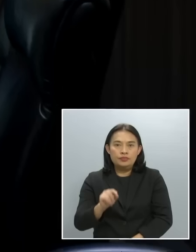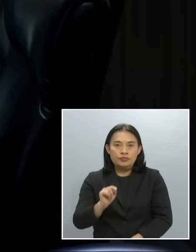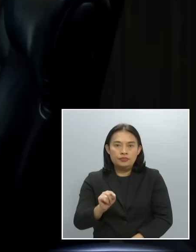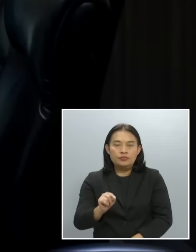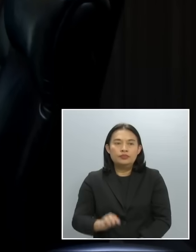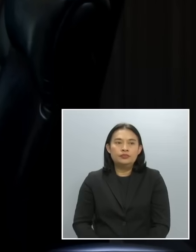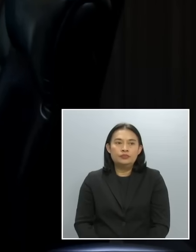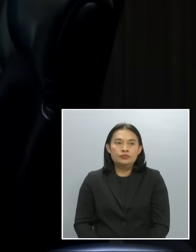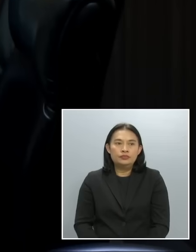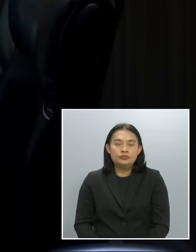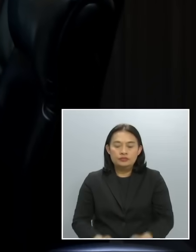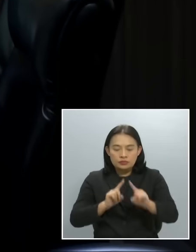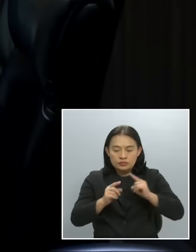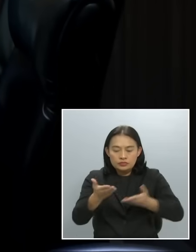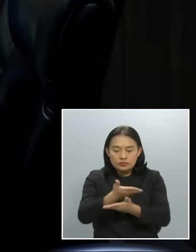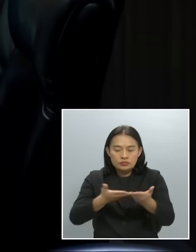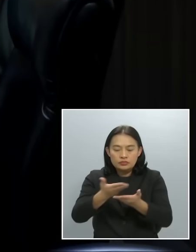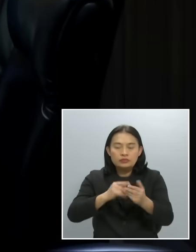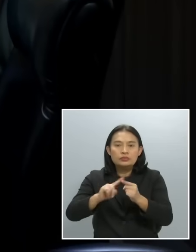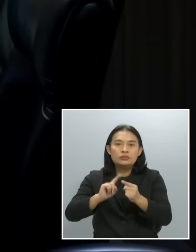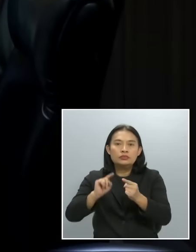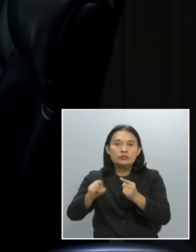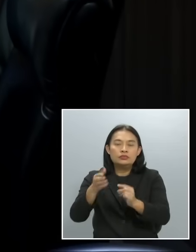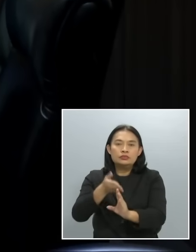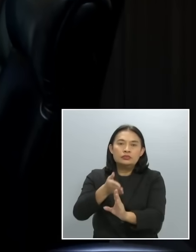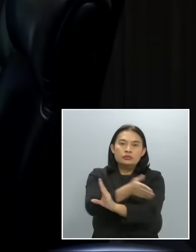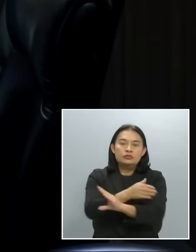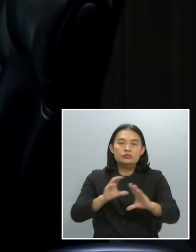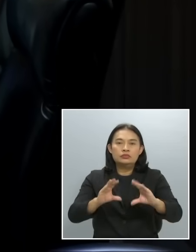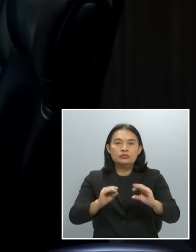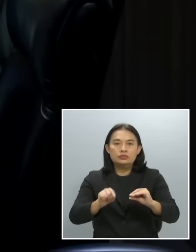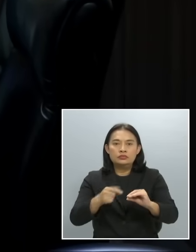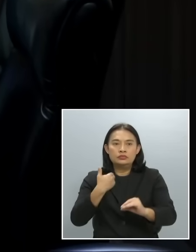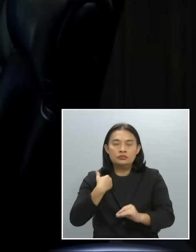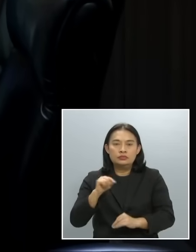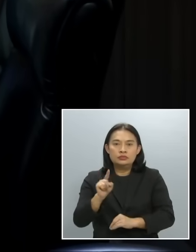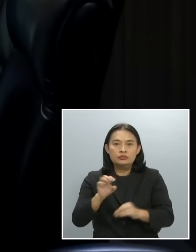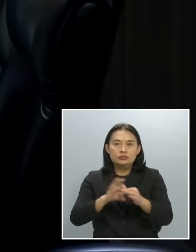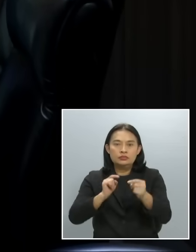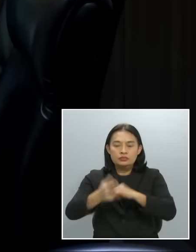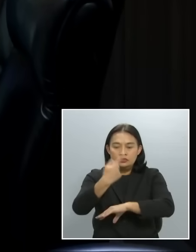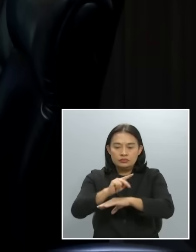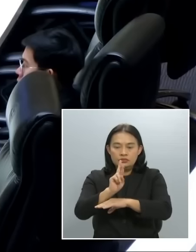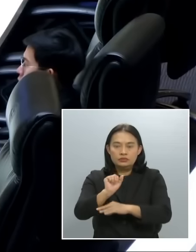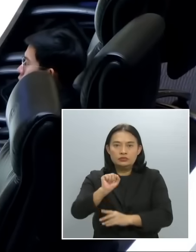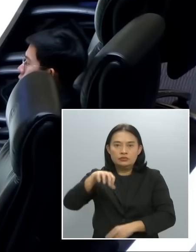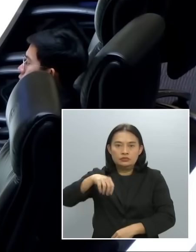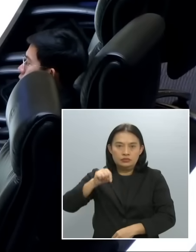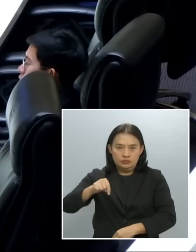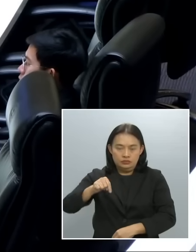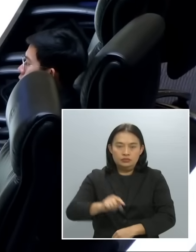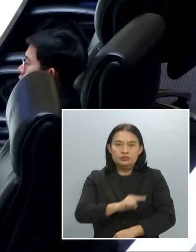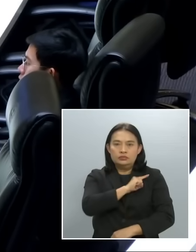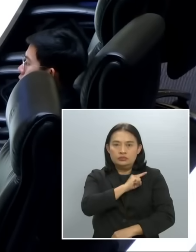ให้สมาชิกได้หารือประเด็นต่างๆก่อนการเปิดประชุมค่ะมีในวันมูฮัมหมัดนอร์ธาประธานรัฐสภาทำหน้าที่